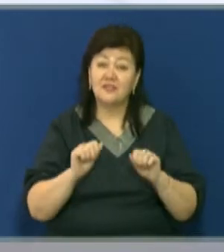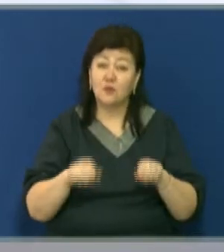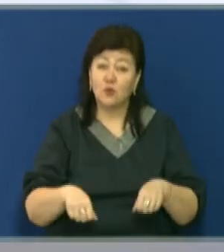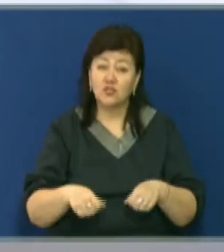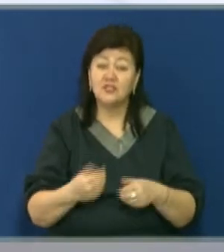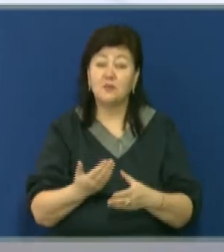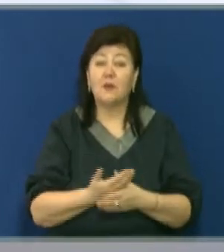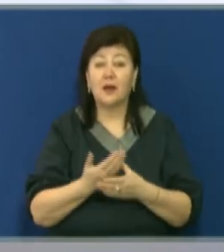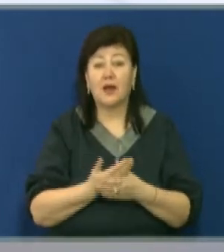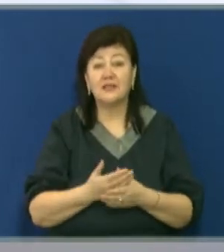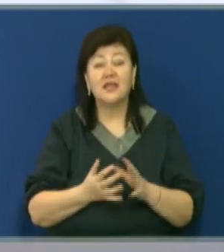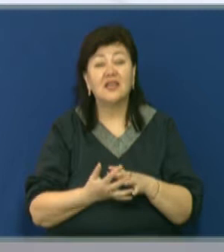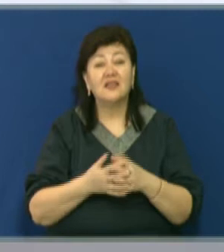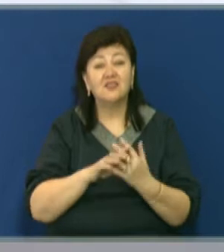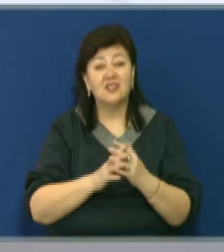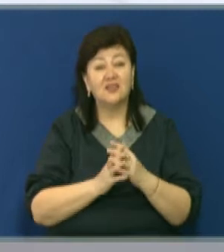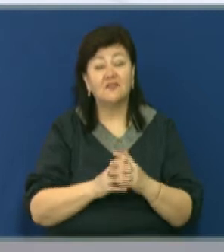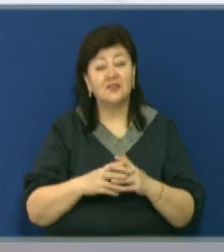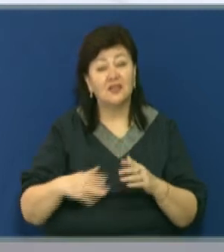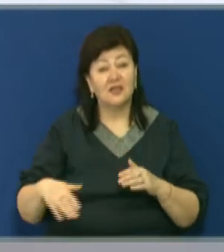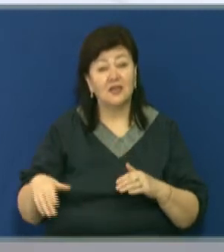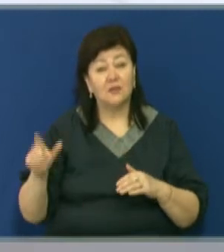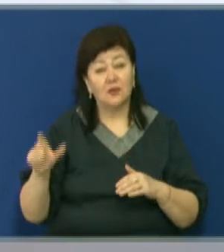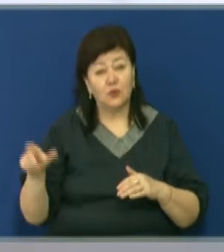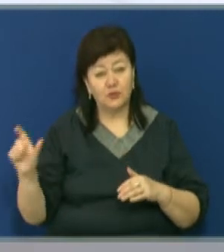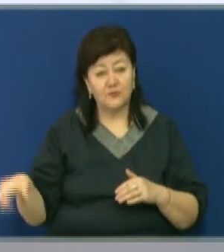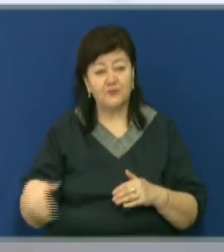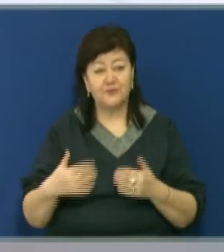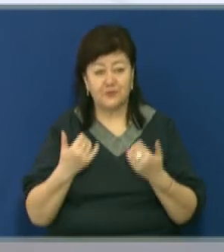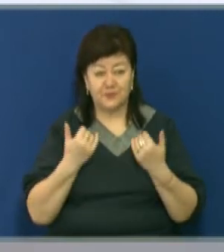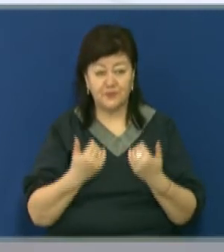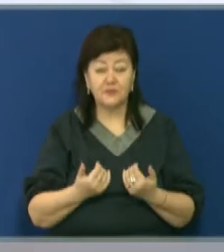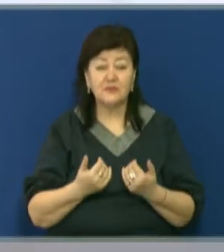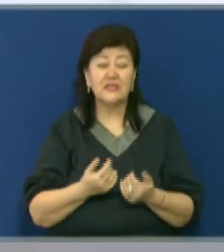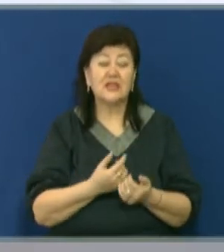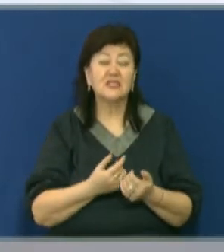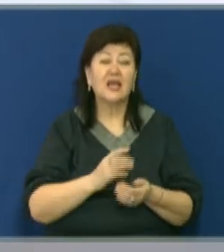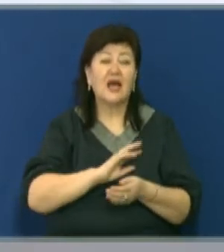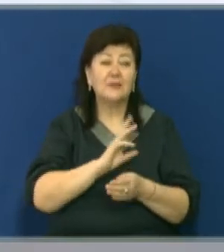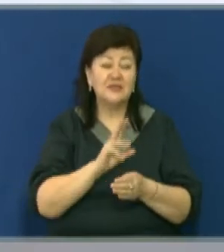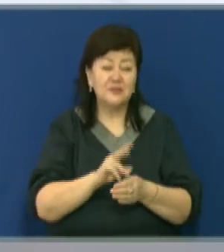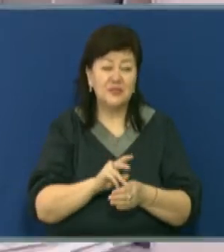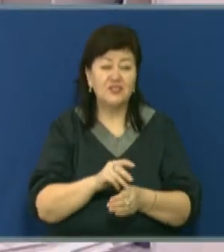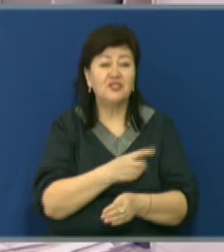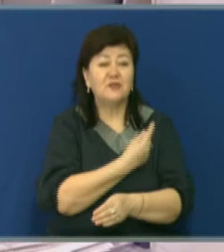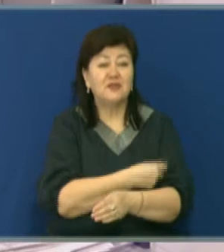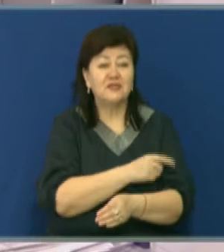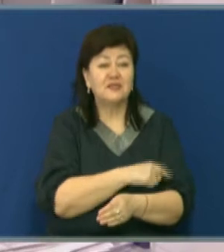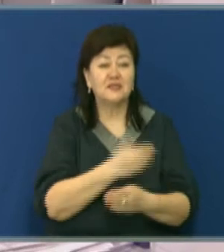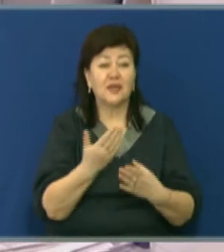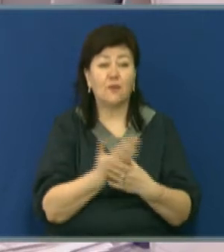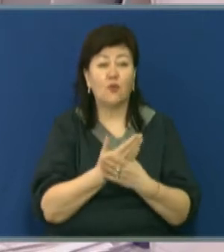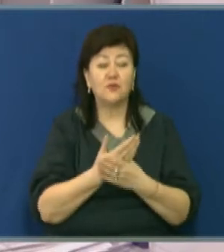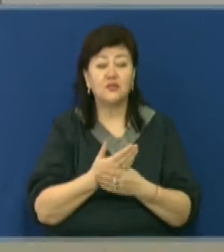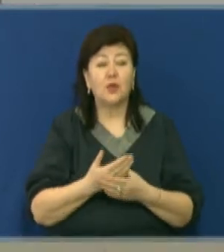жылжымалы мобильді кешен сатып алынды. Бұл барлық аудандық аурухана ларды көліктегі медицина қызметімен қамтамасыз етуге жағдай туғызды. Облыста